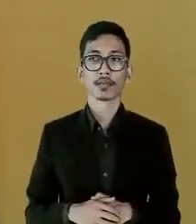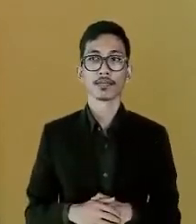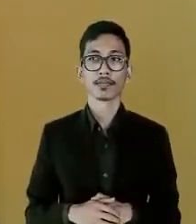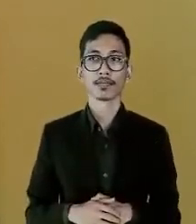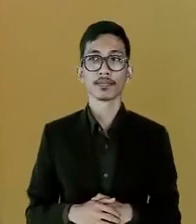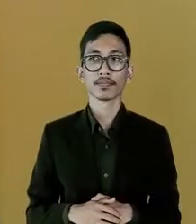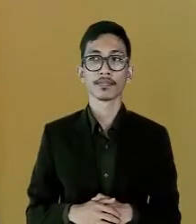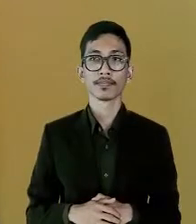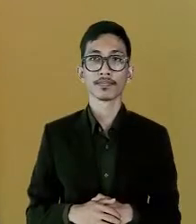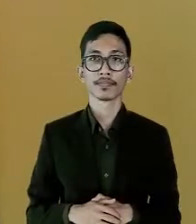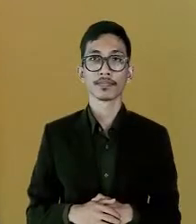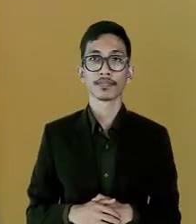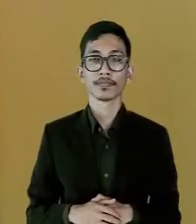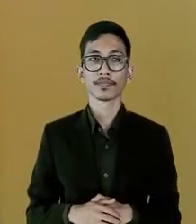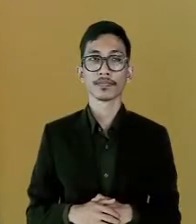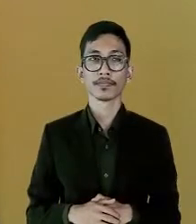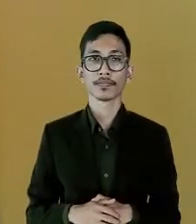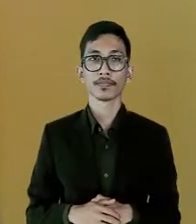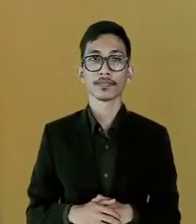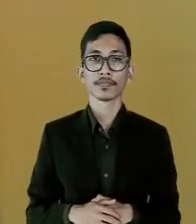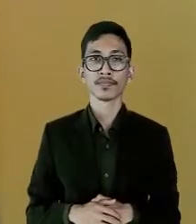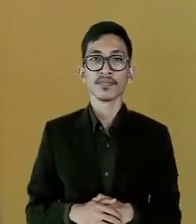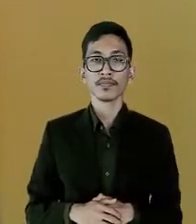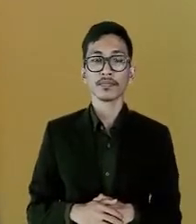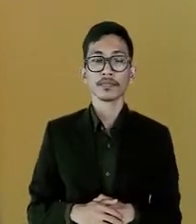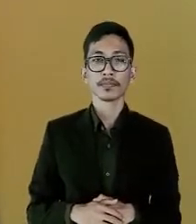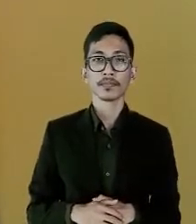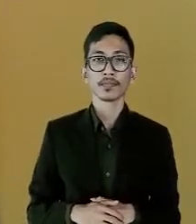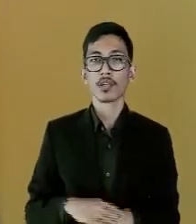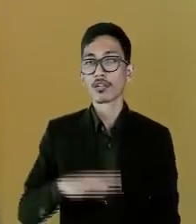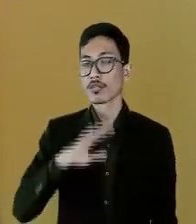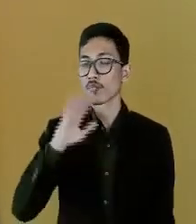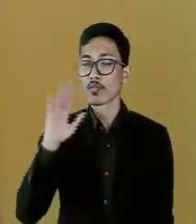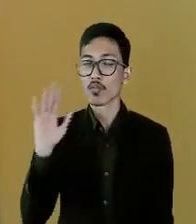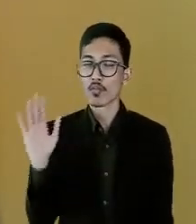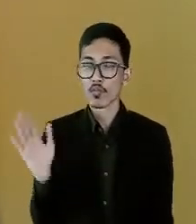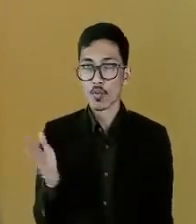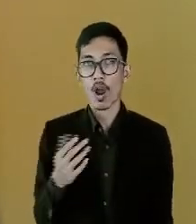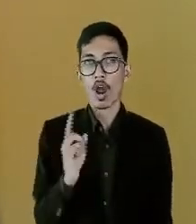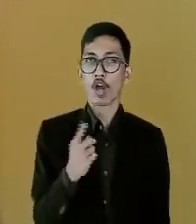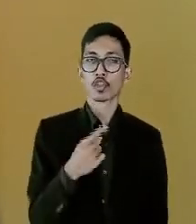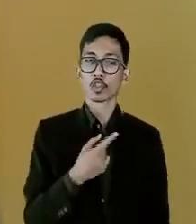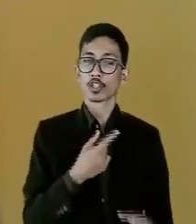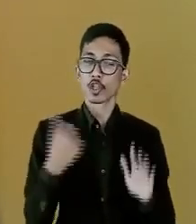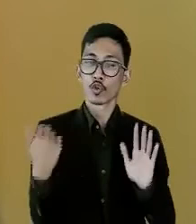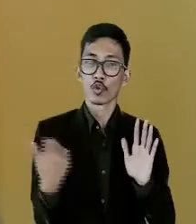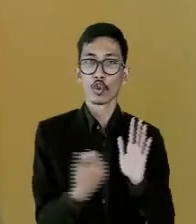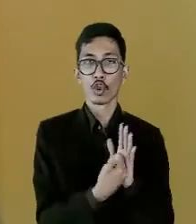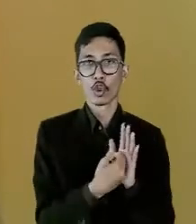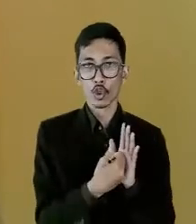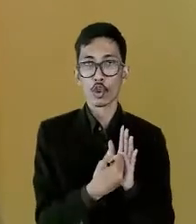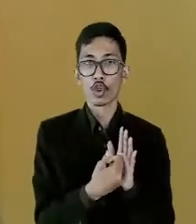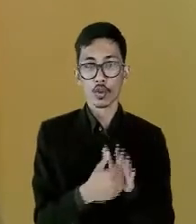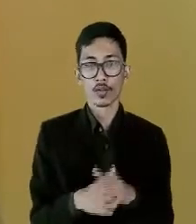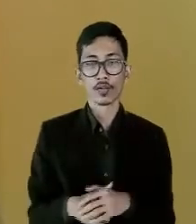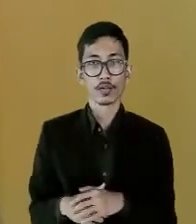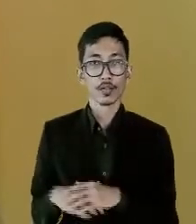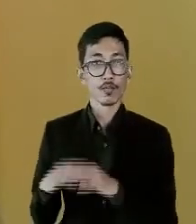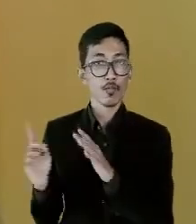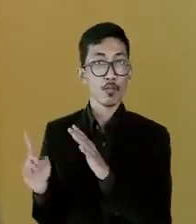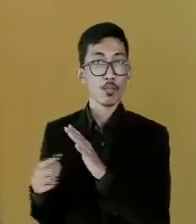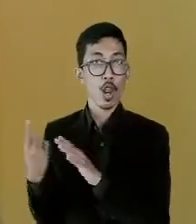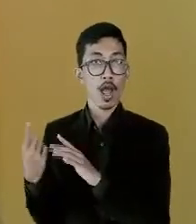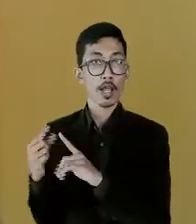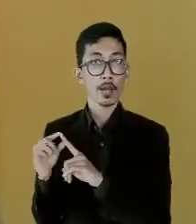melakukan perjalanan. Dan ini semua sudah kami lakukan dalam persiapan untuk memasuki PON.